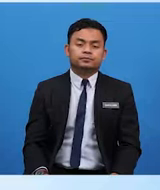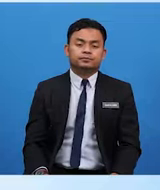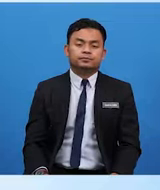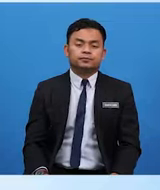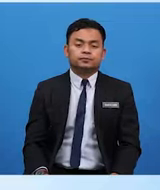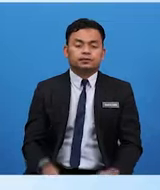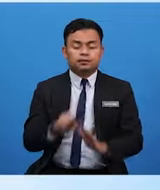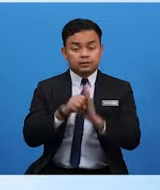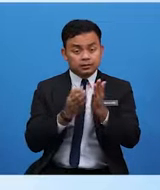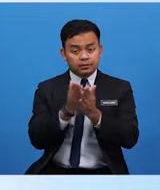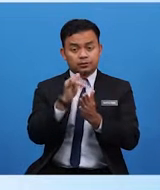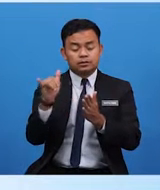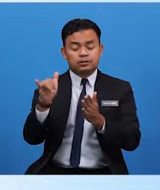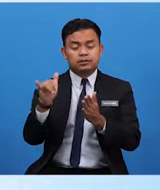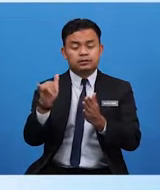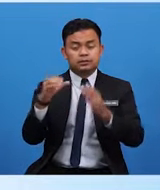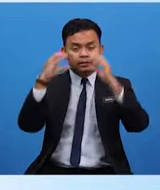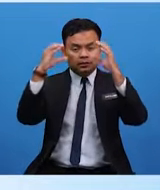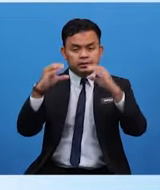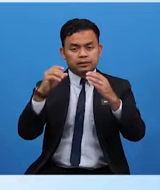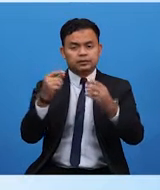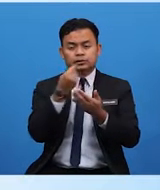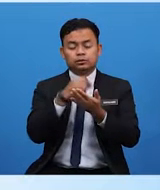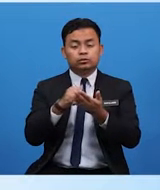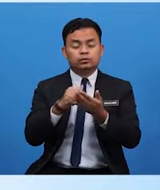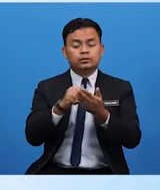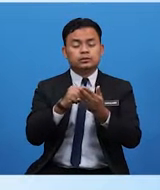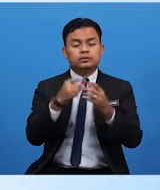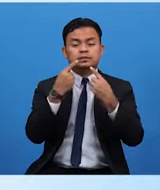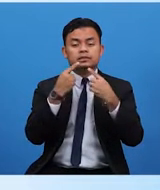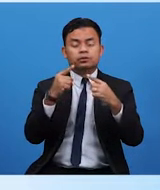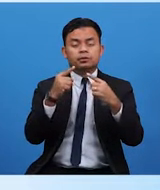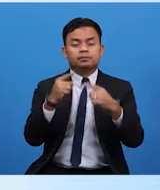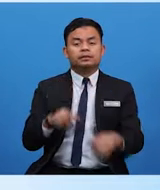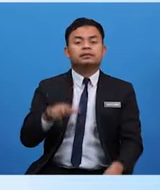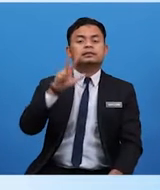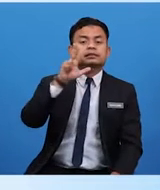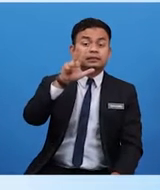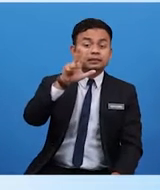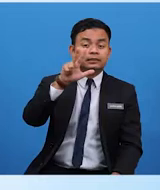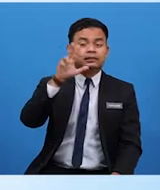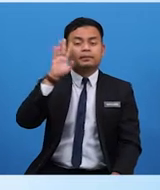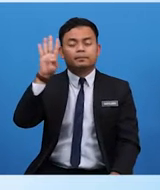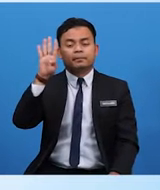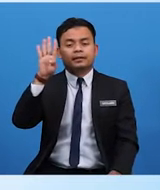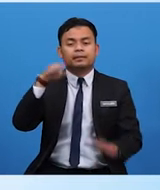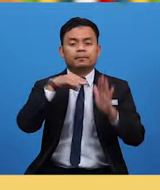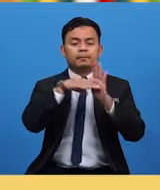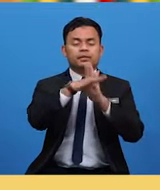seterusnya cara menulis jawabannya adalah tiga 47